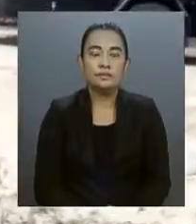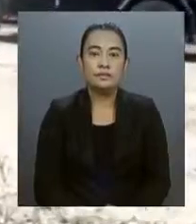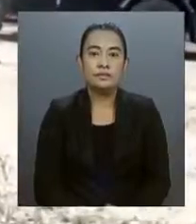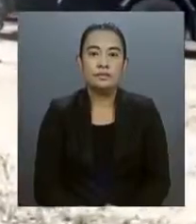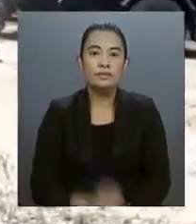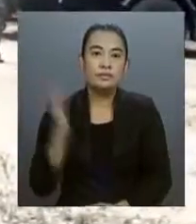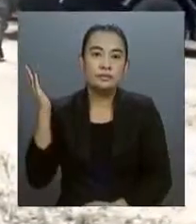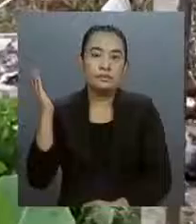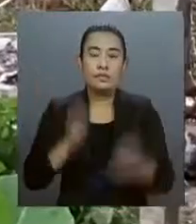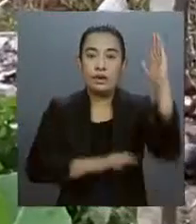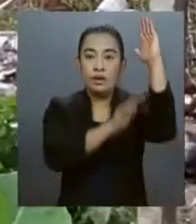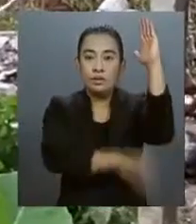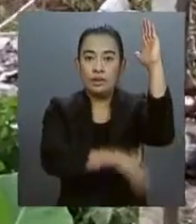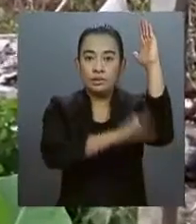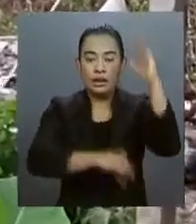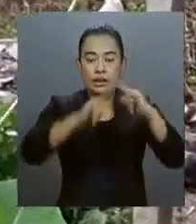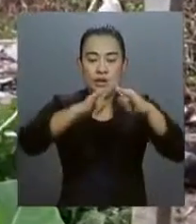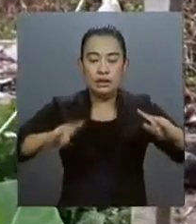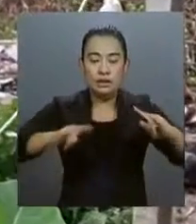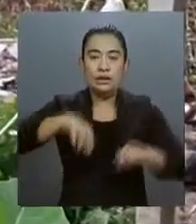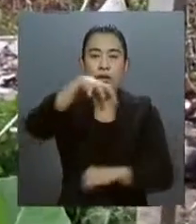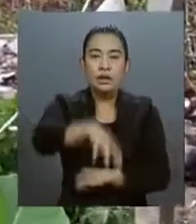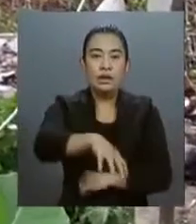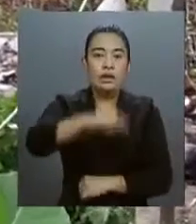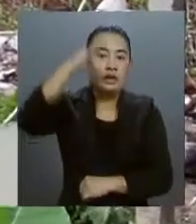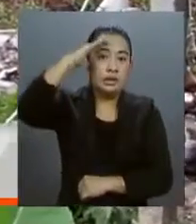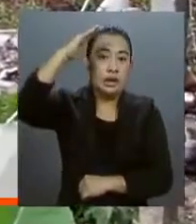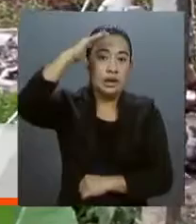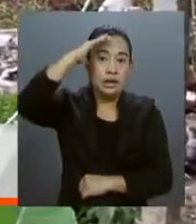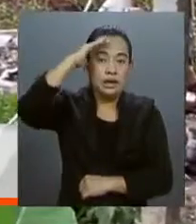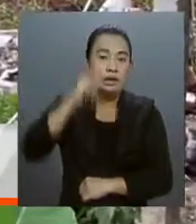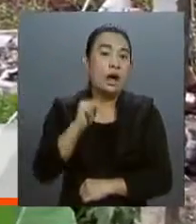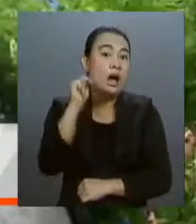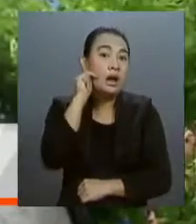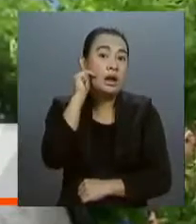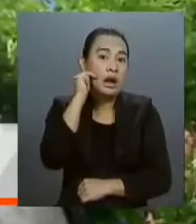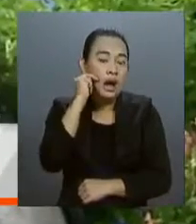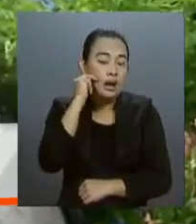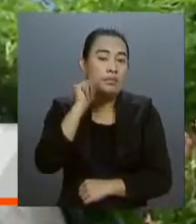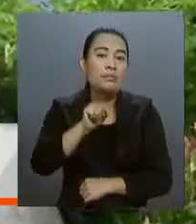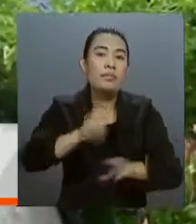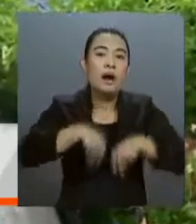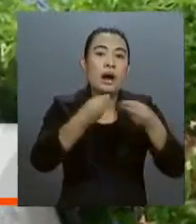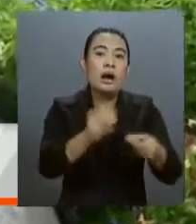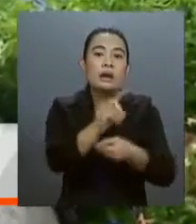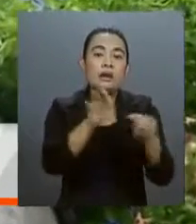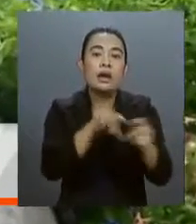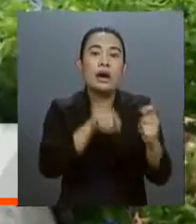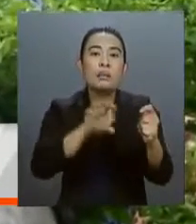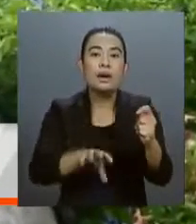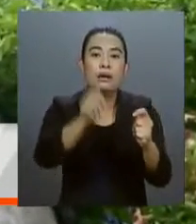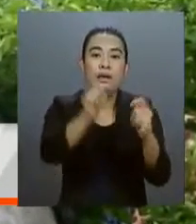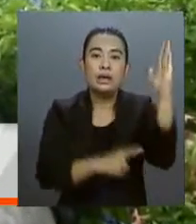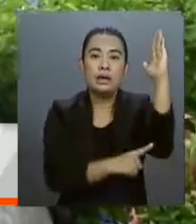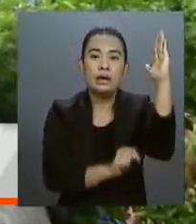ในพื้นที่ภาคใต้ทหารค่ายพระยารัศดานุประดิษฐ์นำน้ำออกจากจ่ายชาวบ้านในตำบลหนองตรุดอำเภอเมืองจังหวัดตรังหลังชาวบ้าน